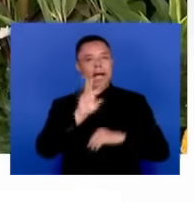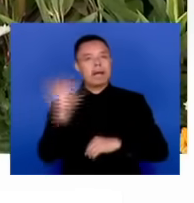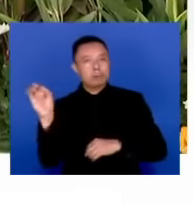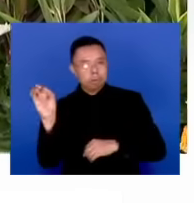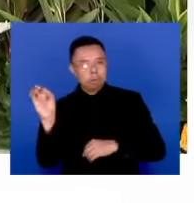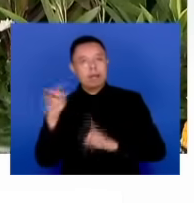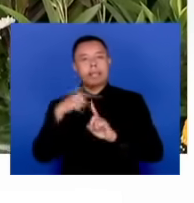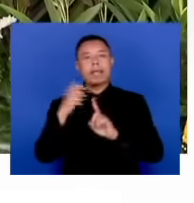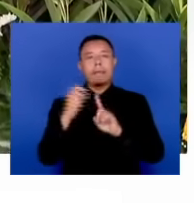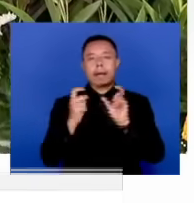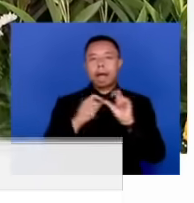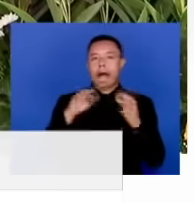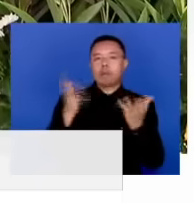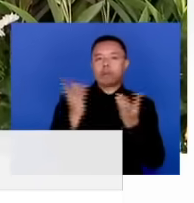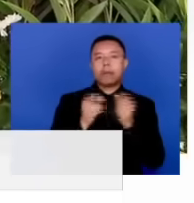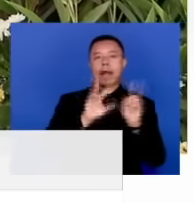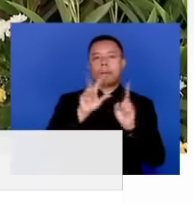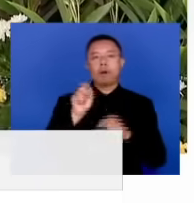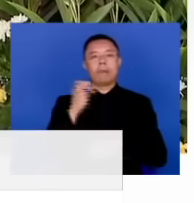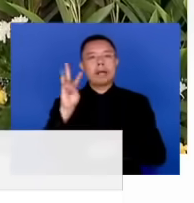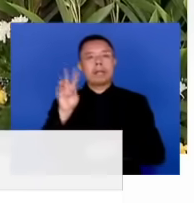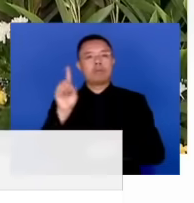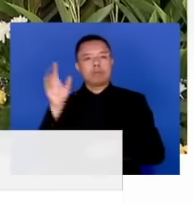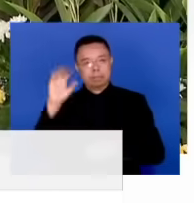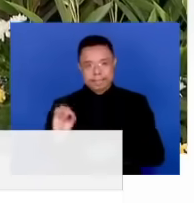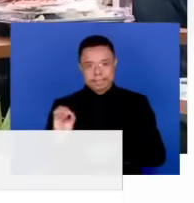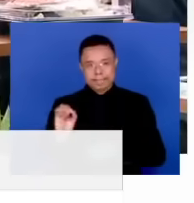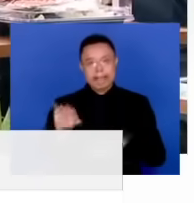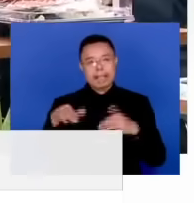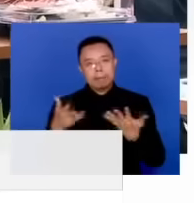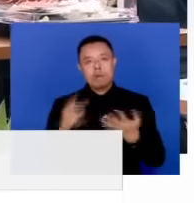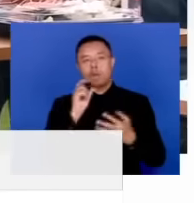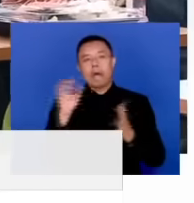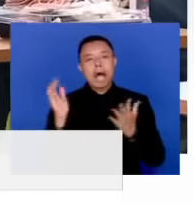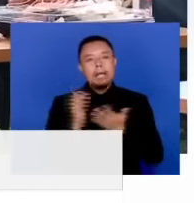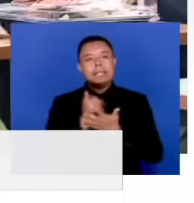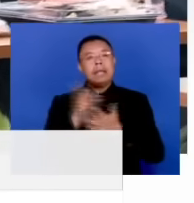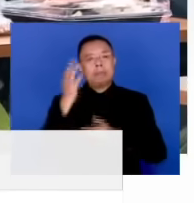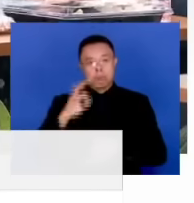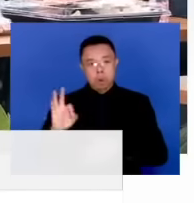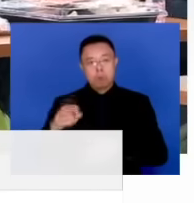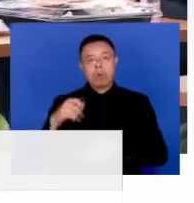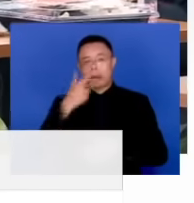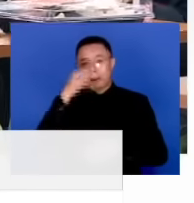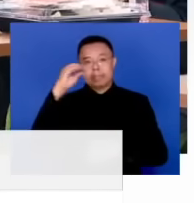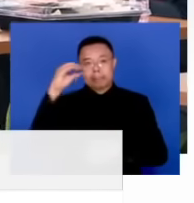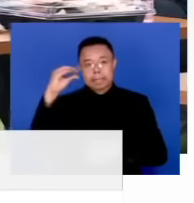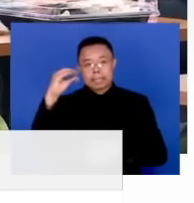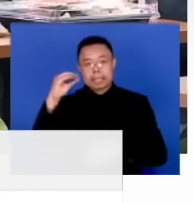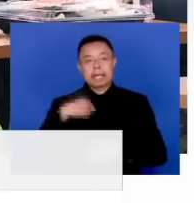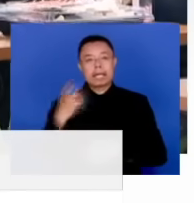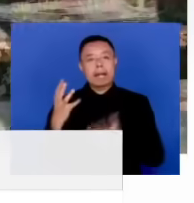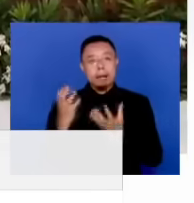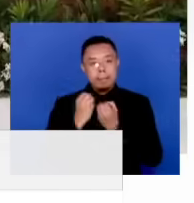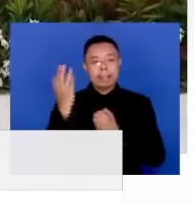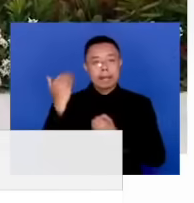823.236 TPS atau setara dengan 18,31%. Namun untuk hasil terbaru pada Kamis dini hari yang berhasil kami